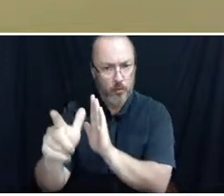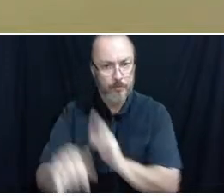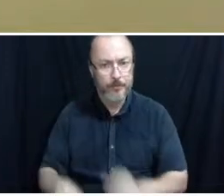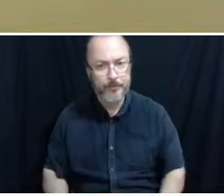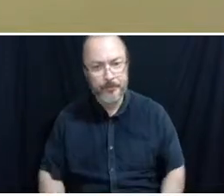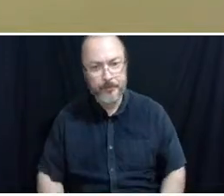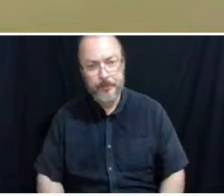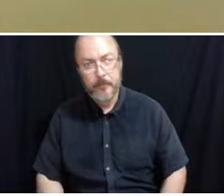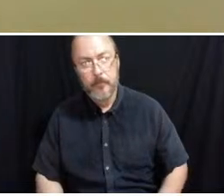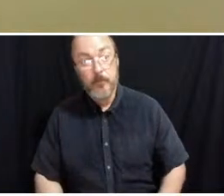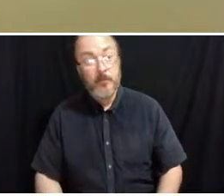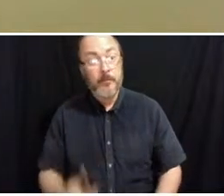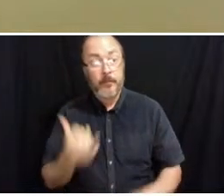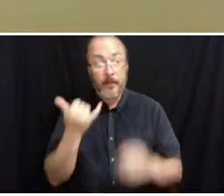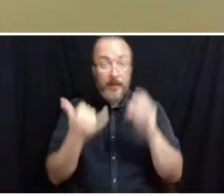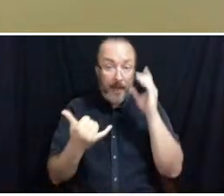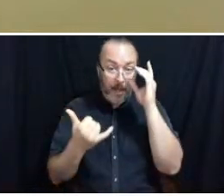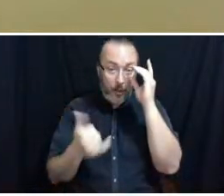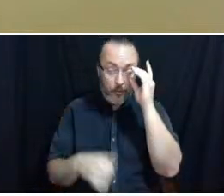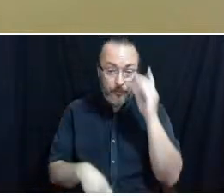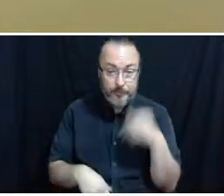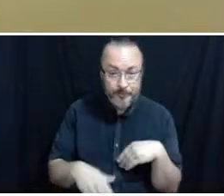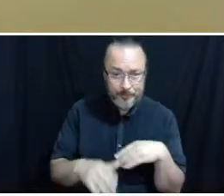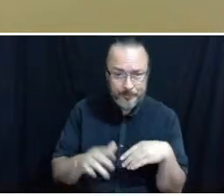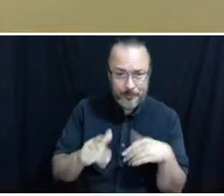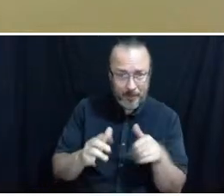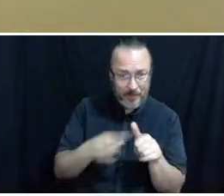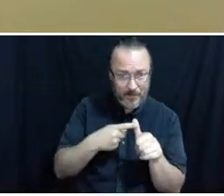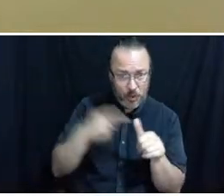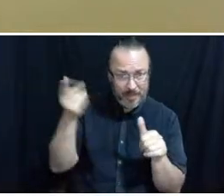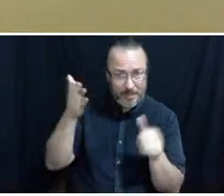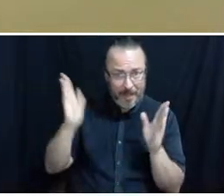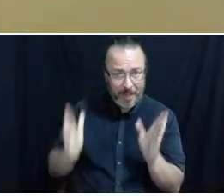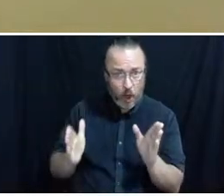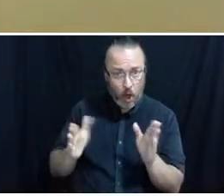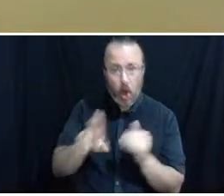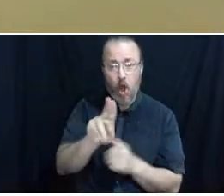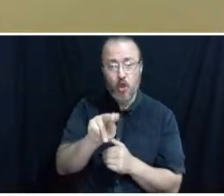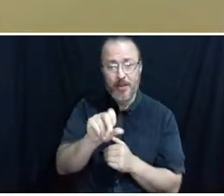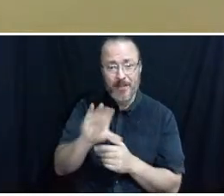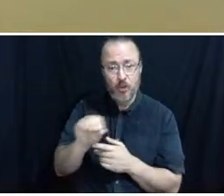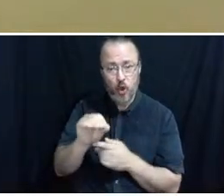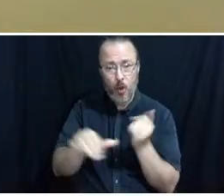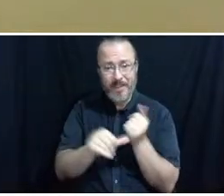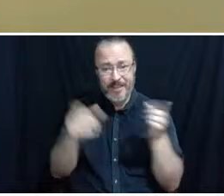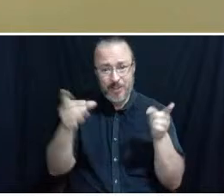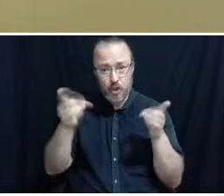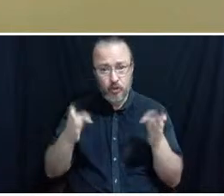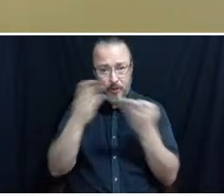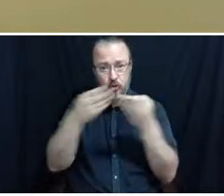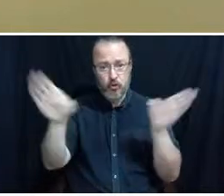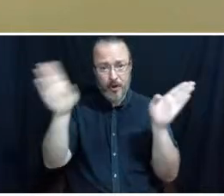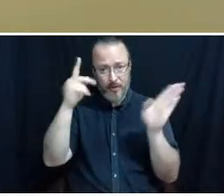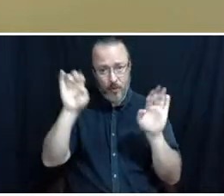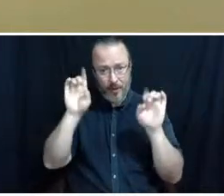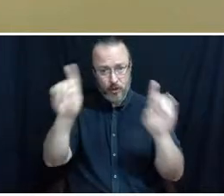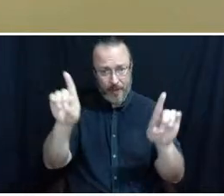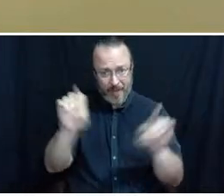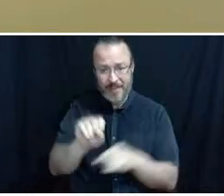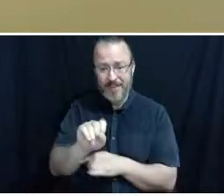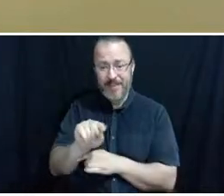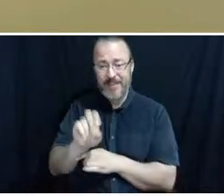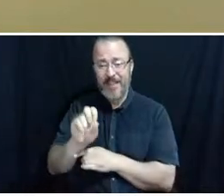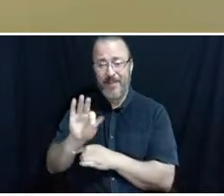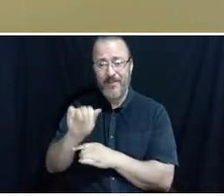Et maintenant, chers amis, nous allons donner la parole à la première oratrice. C'est la directrice générale adjointe de l'UNESCO pour